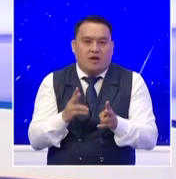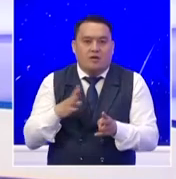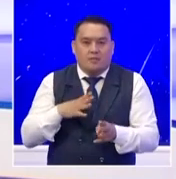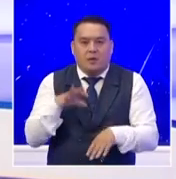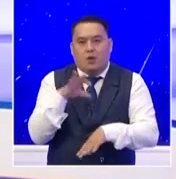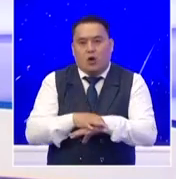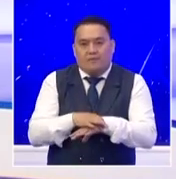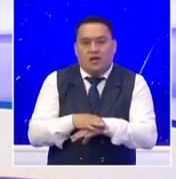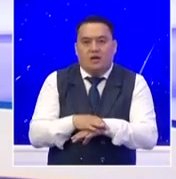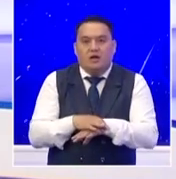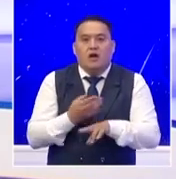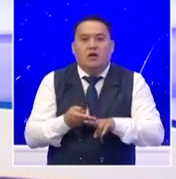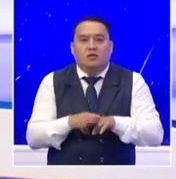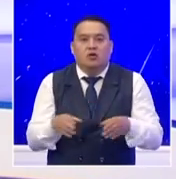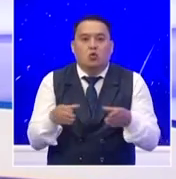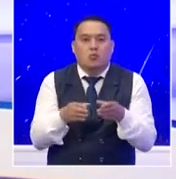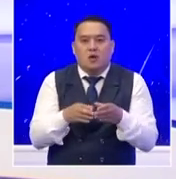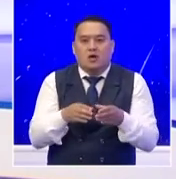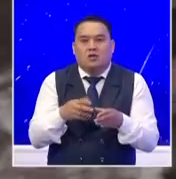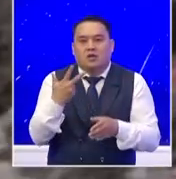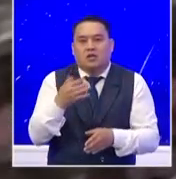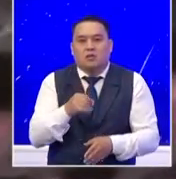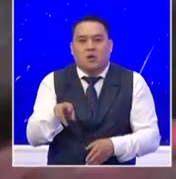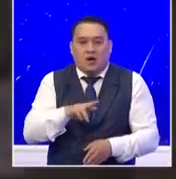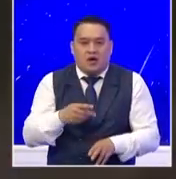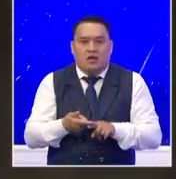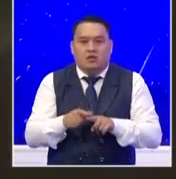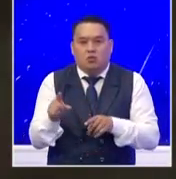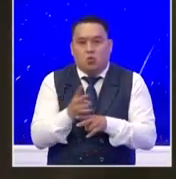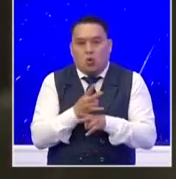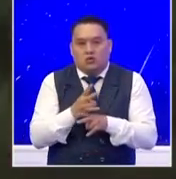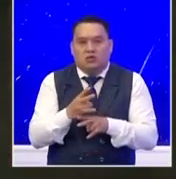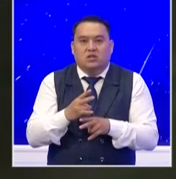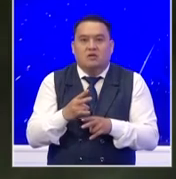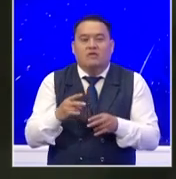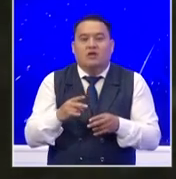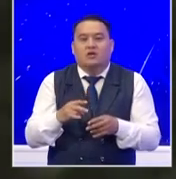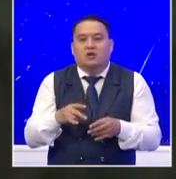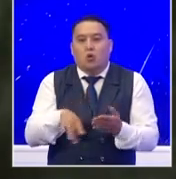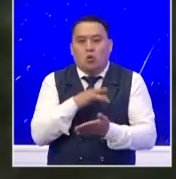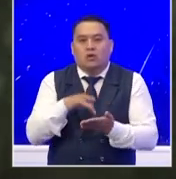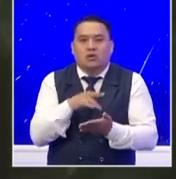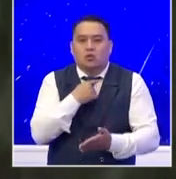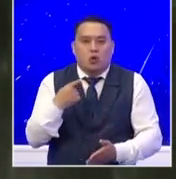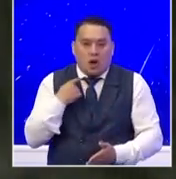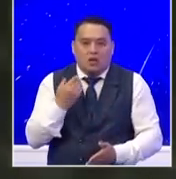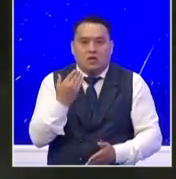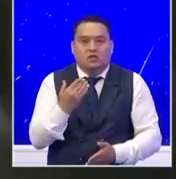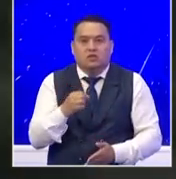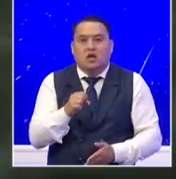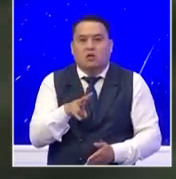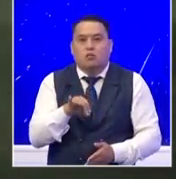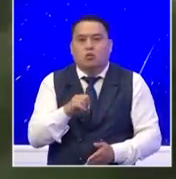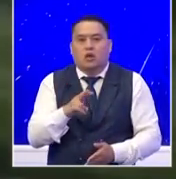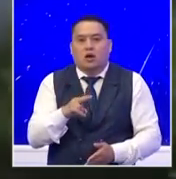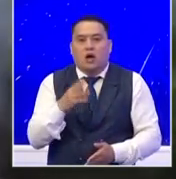были пойманы. Данная группа лиц задержана 3 мая текущего года ночью в северо-восточной части города Талдыкурган между рекой